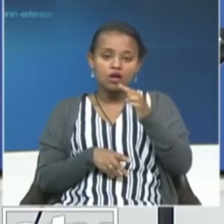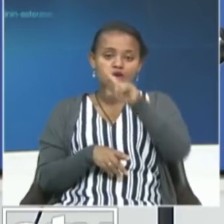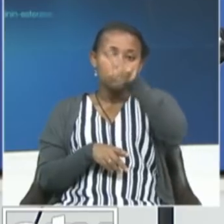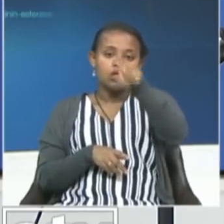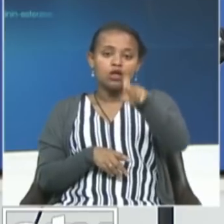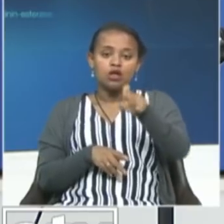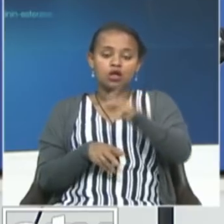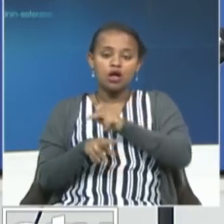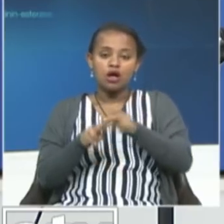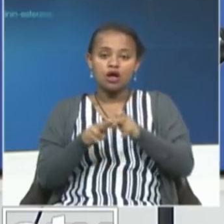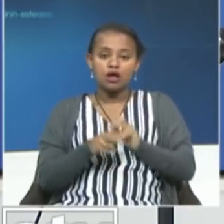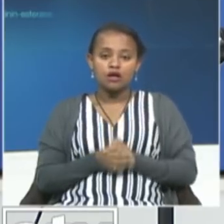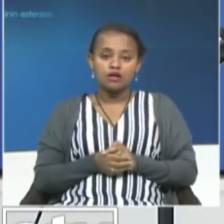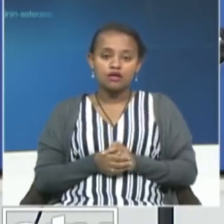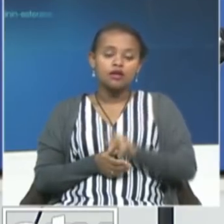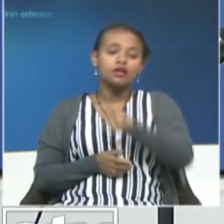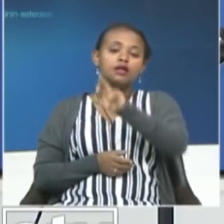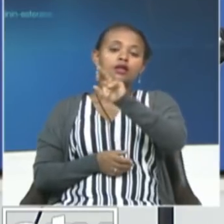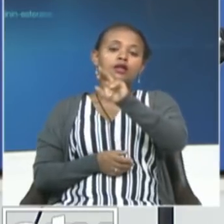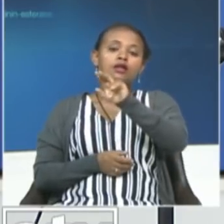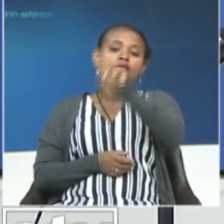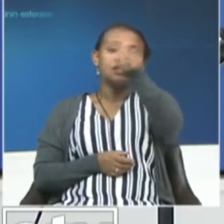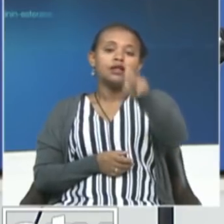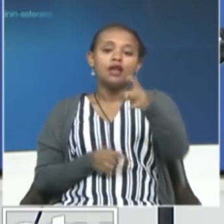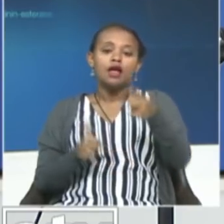ቀጥሉ። ጥያቄ አንደኛው